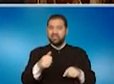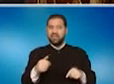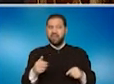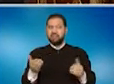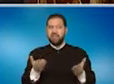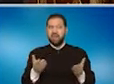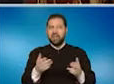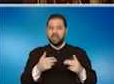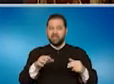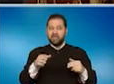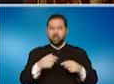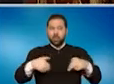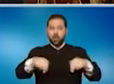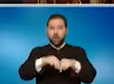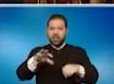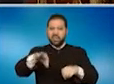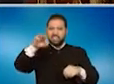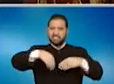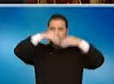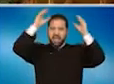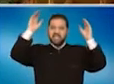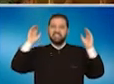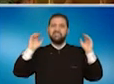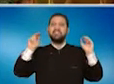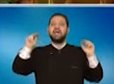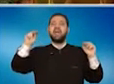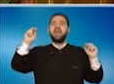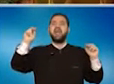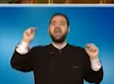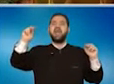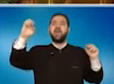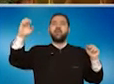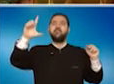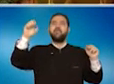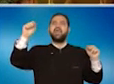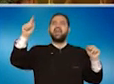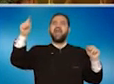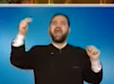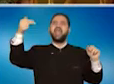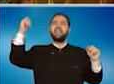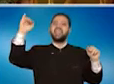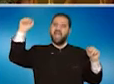la Sfânta Pelagia, care la fel era o comediană,